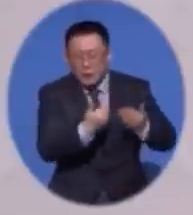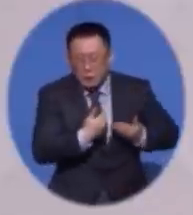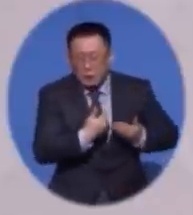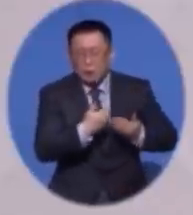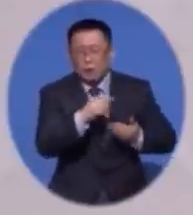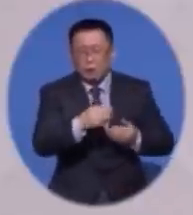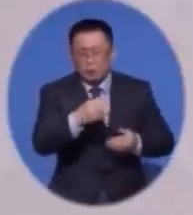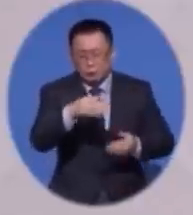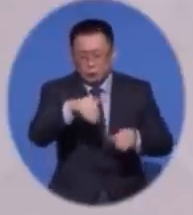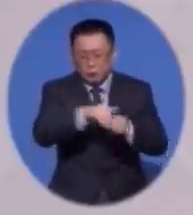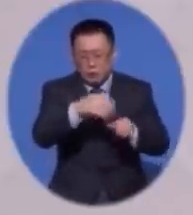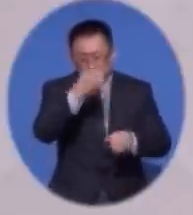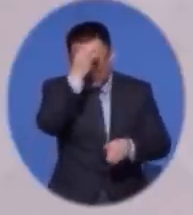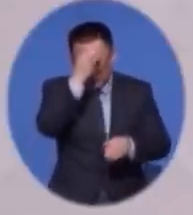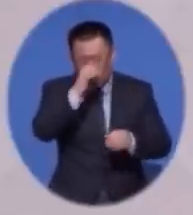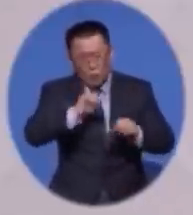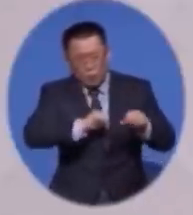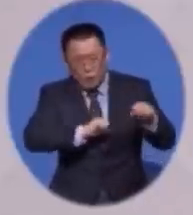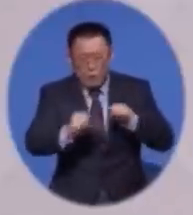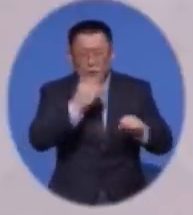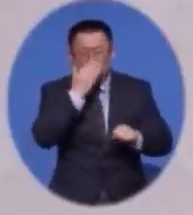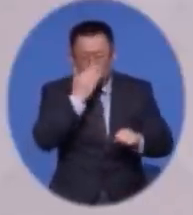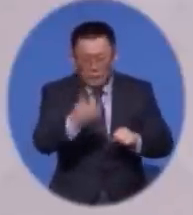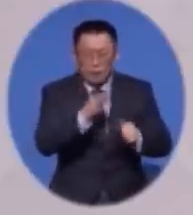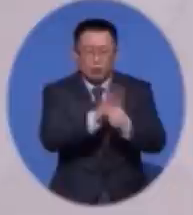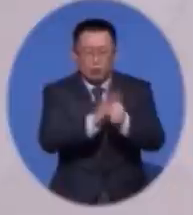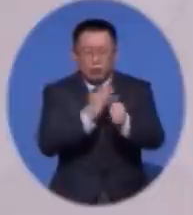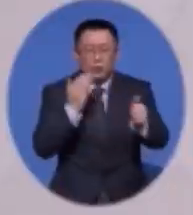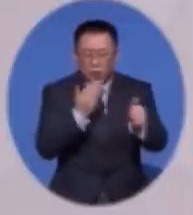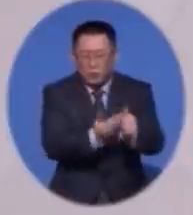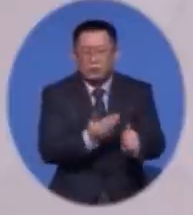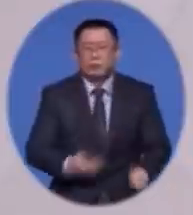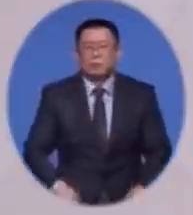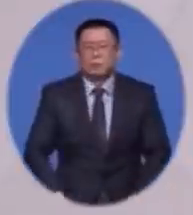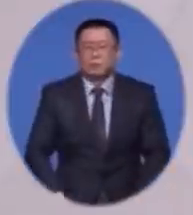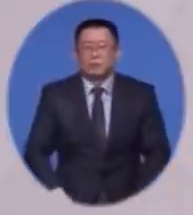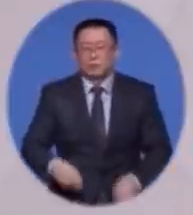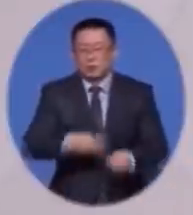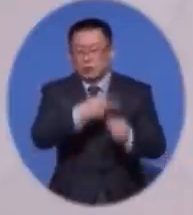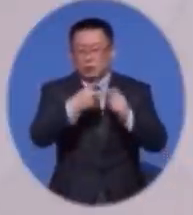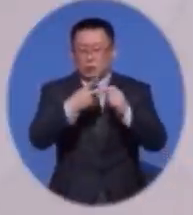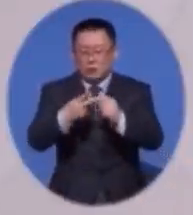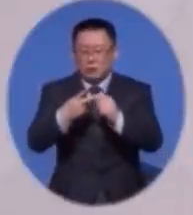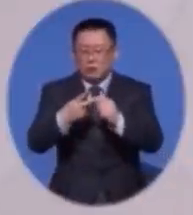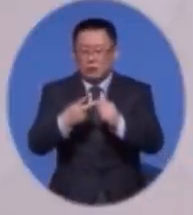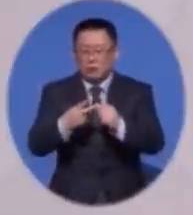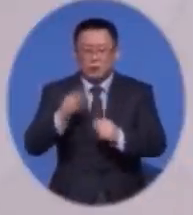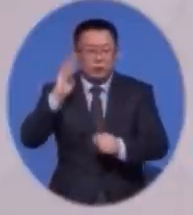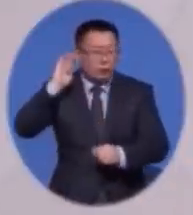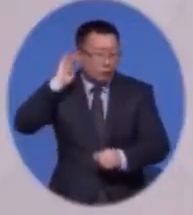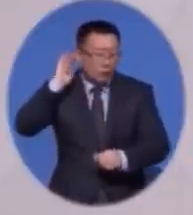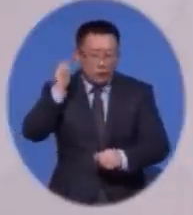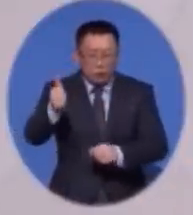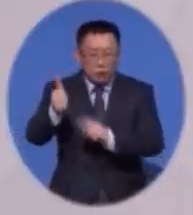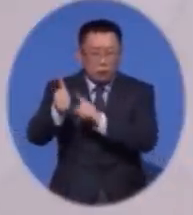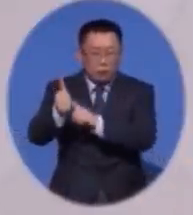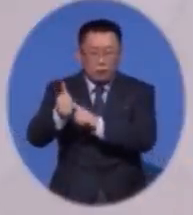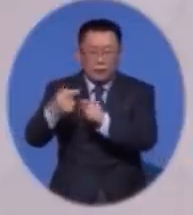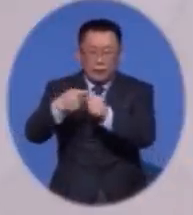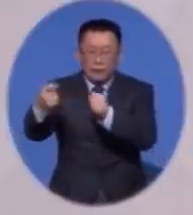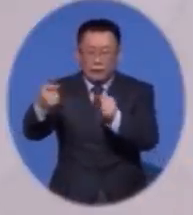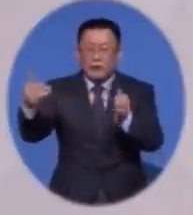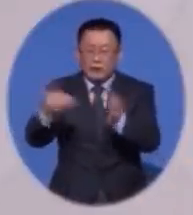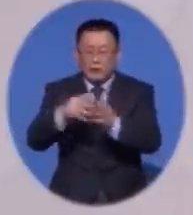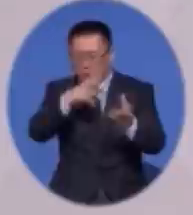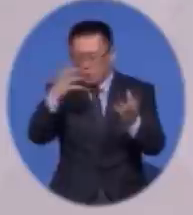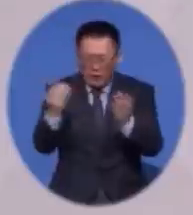또 문화예술 활동을 할수 있도록 지원을 해 나가도록 하겠습니다. 그리고 둘째, 문재인 정부는 내년까지